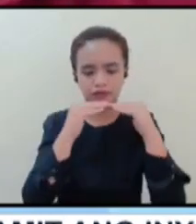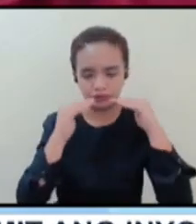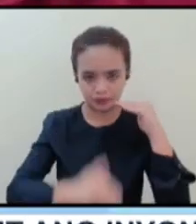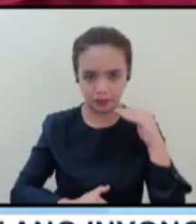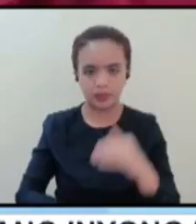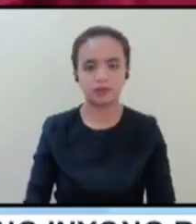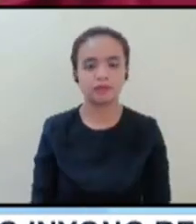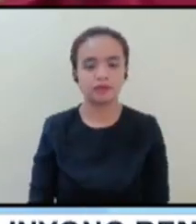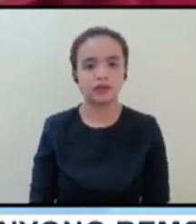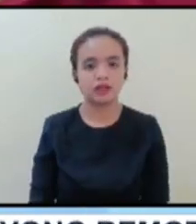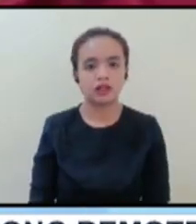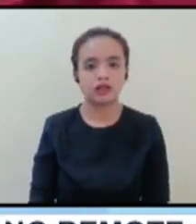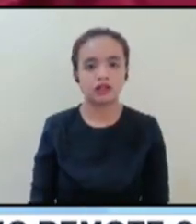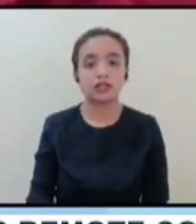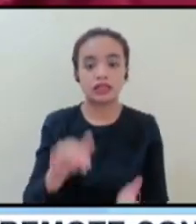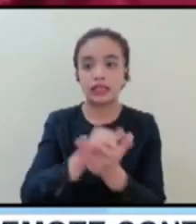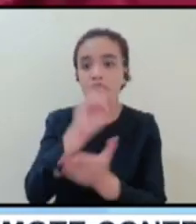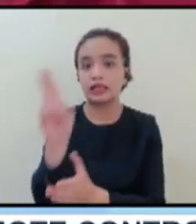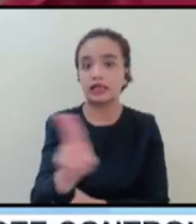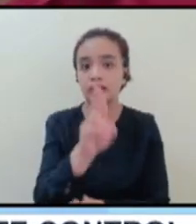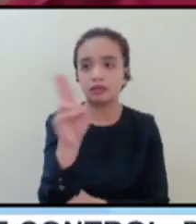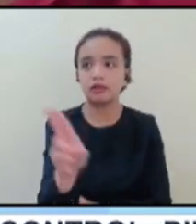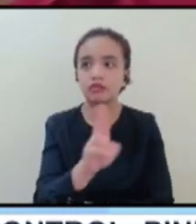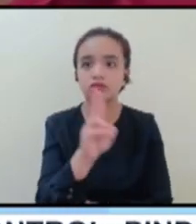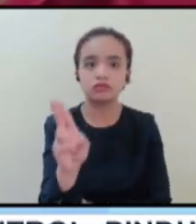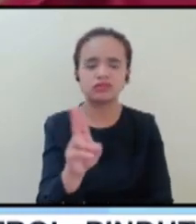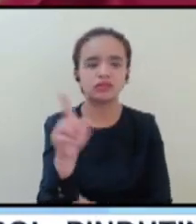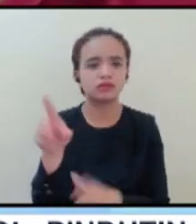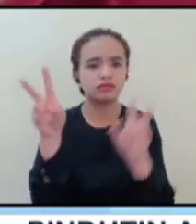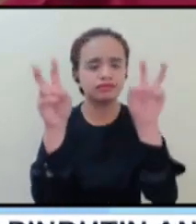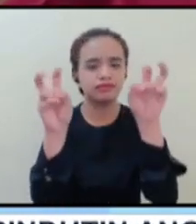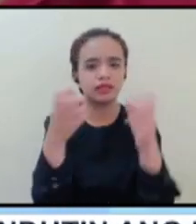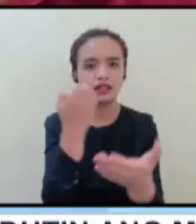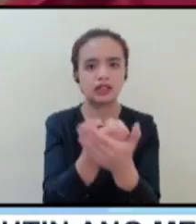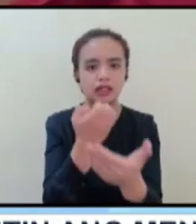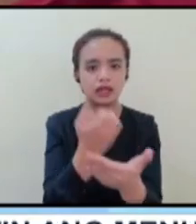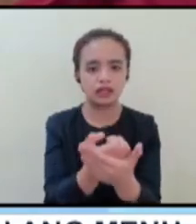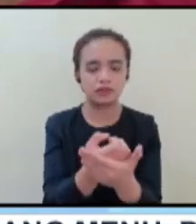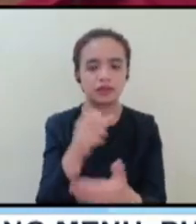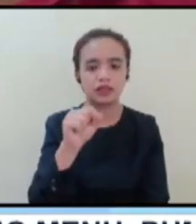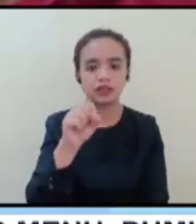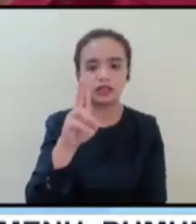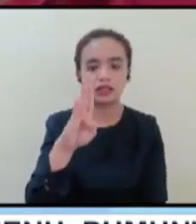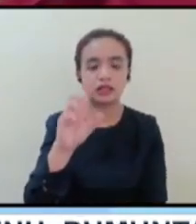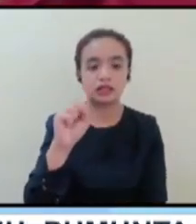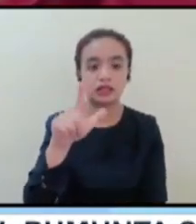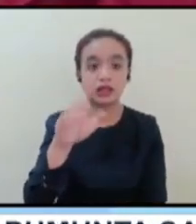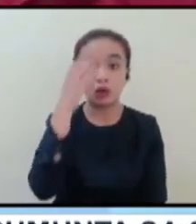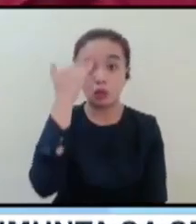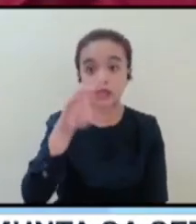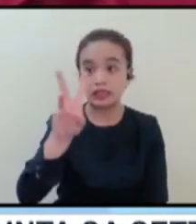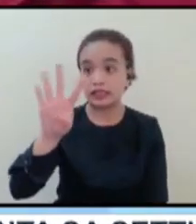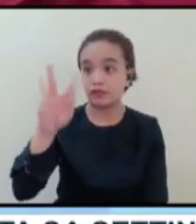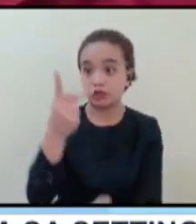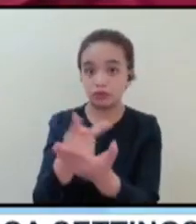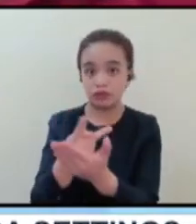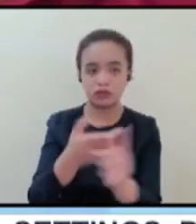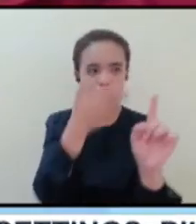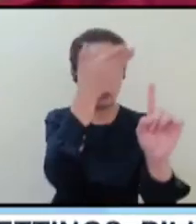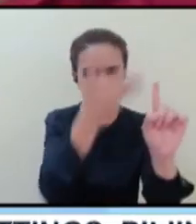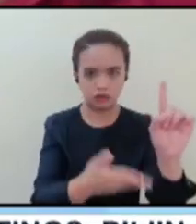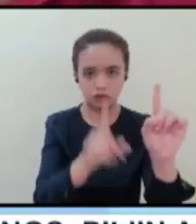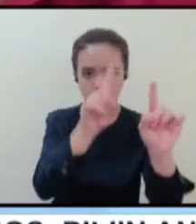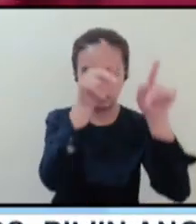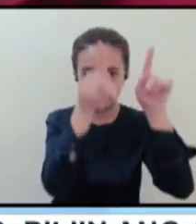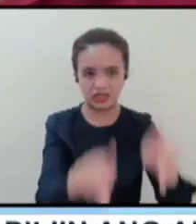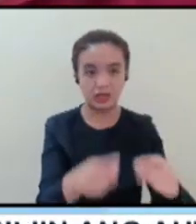At ginagamitan din nila yan ng prinsipyo ng yung tinatawag na economy subscale. Kasi yung 64 peso sa isang tao yan, pero